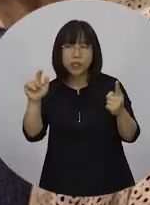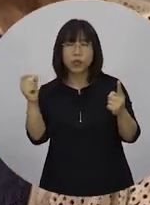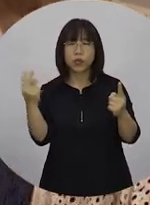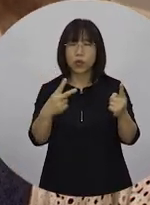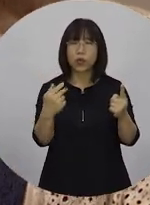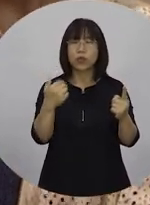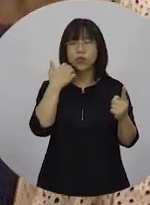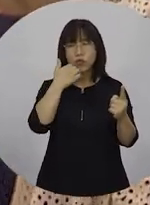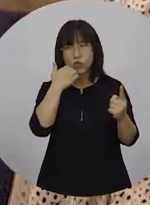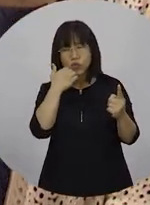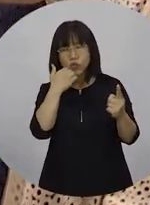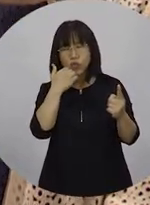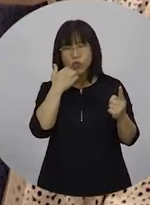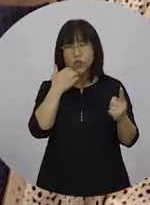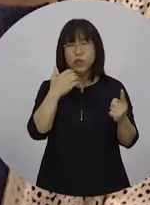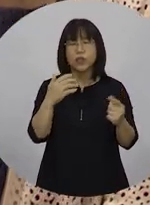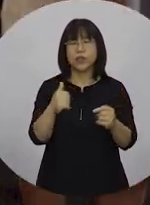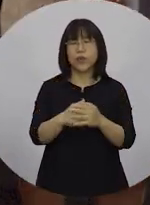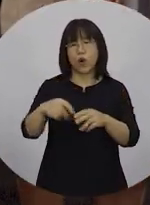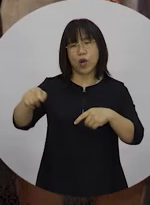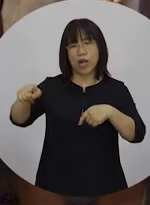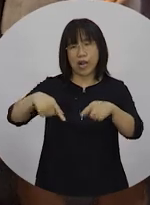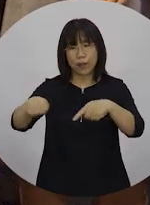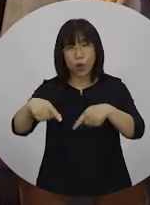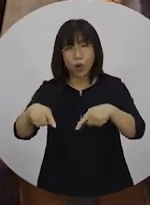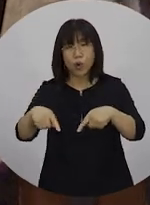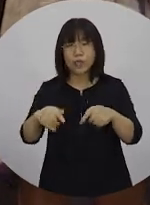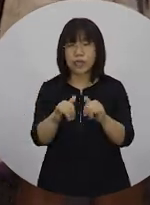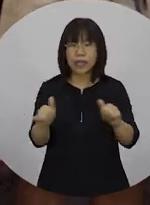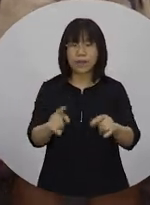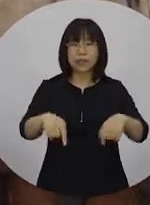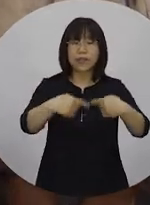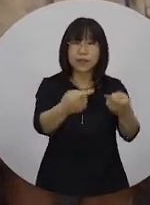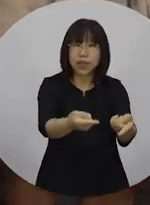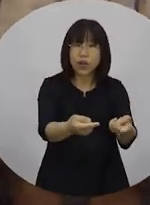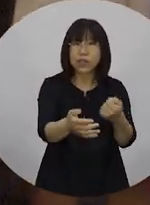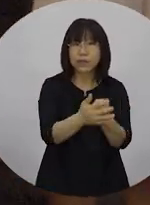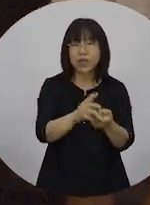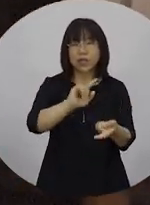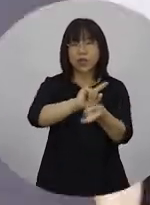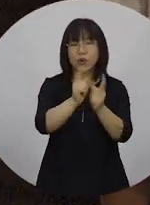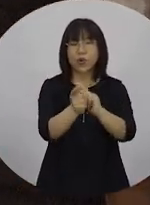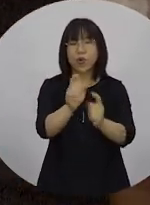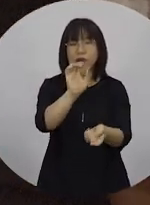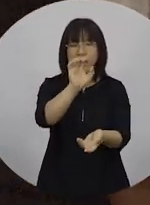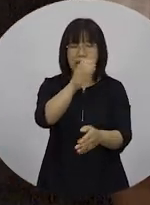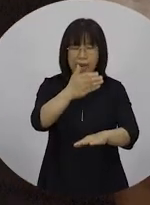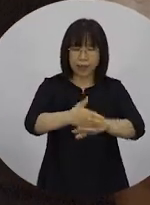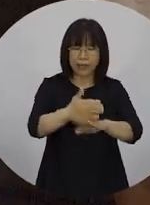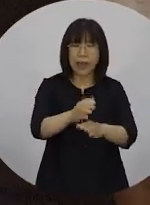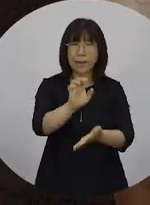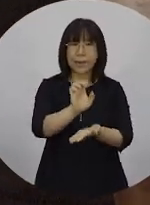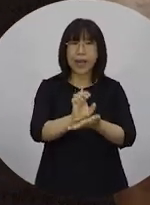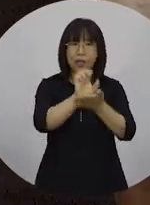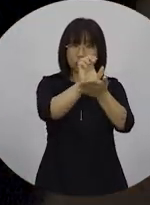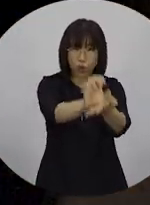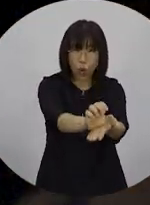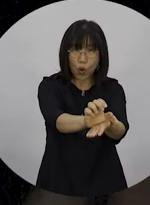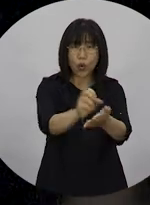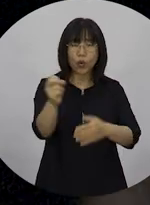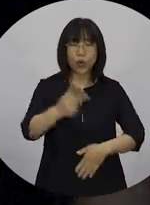출연했던 어머니들도 참석했으며 노현송 강소 구청장이 서울 장애인 부모 연대 강서 지배의 감사패를